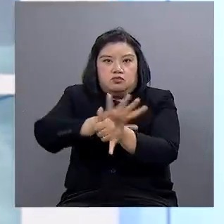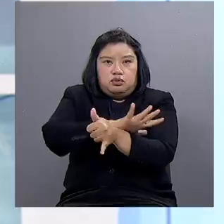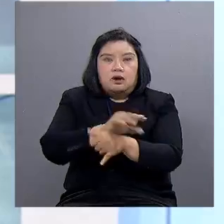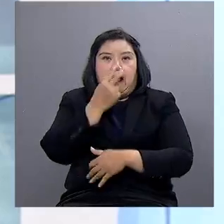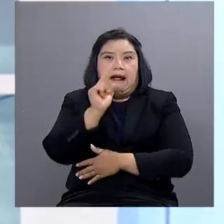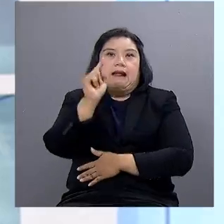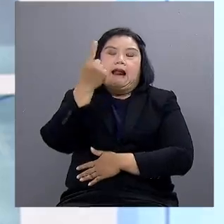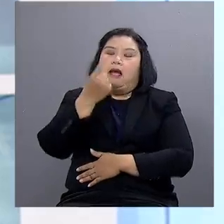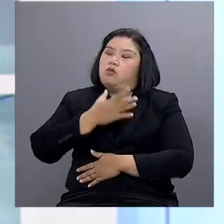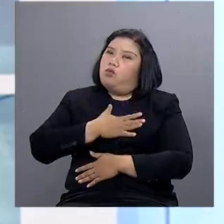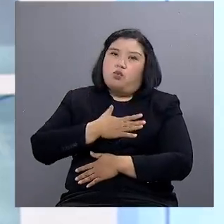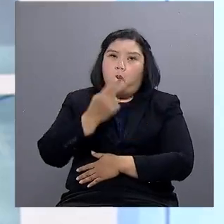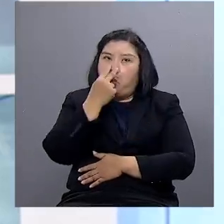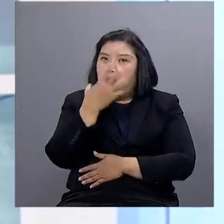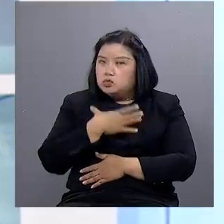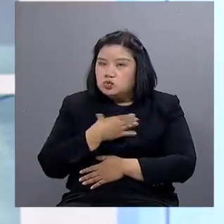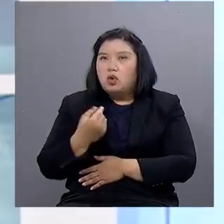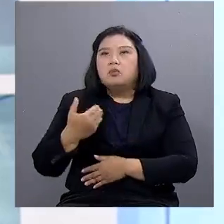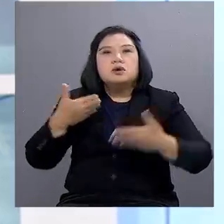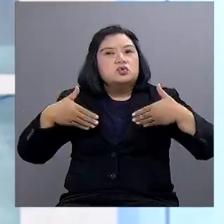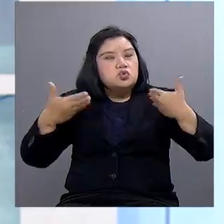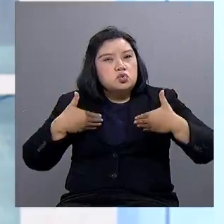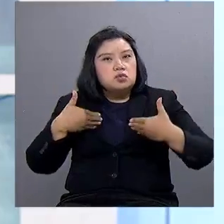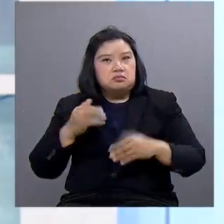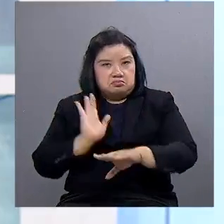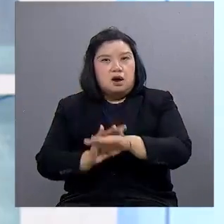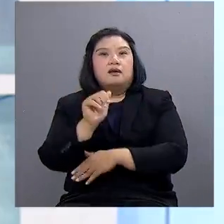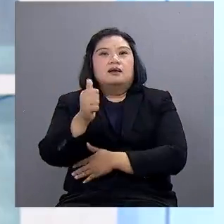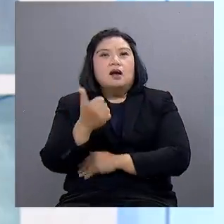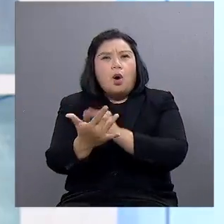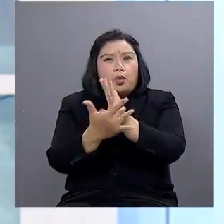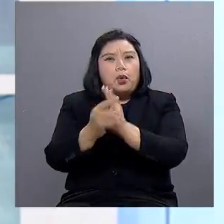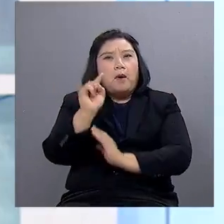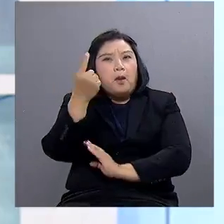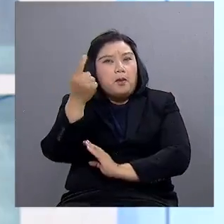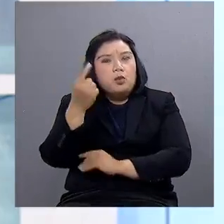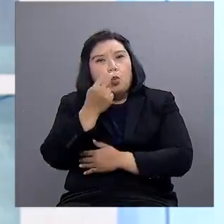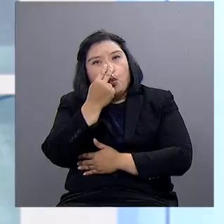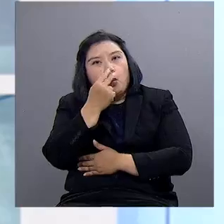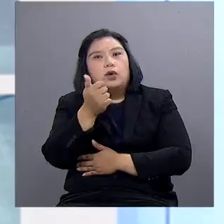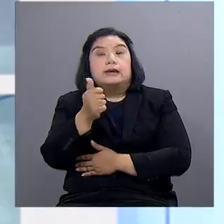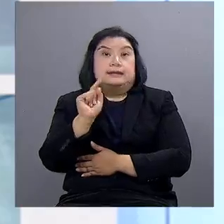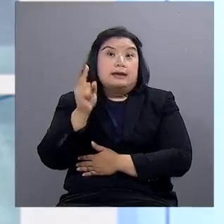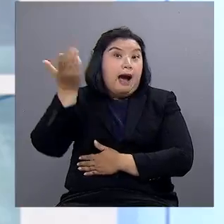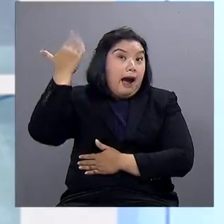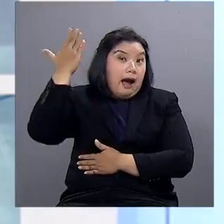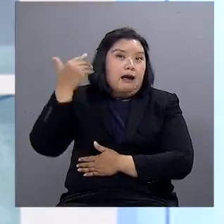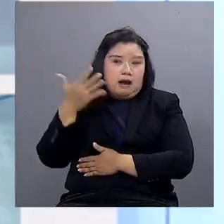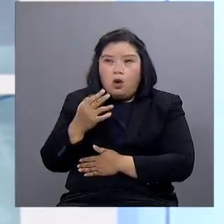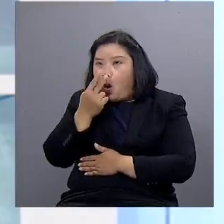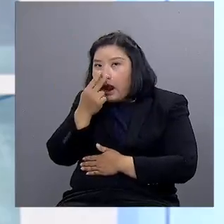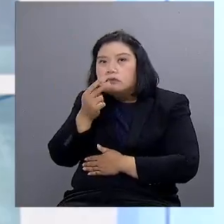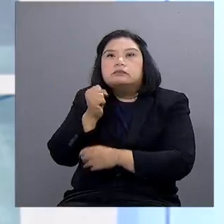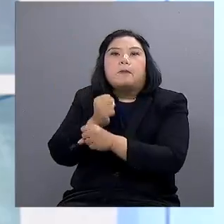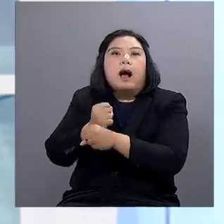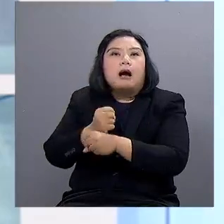ว่าชอบมากๆเมื่อกี้ special effect ก็คือ perfect มากๆเลยแล้วก็ก่อนหน้านี้เราได้มีโอกาสดูเบื้องหลังการทำงานแล้วนะคะต้องบอกว่ากว่า